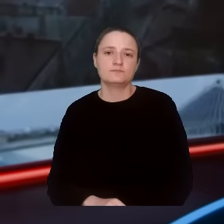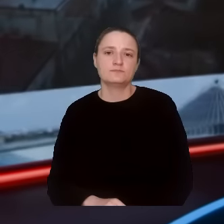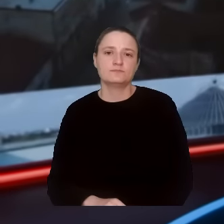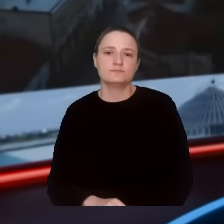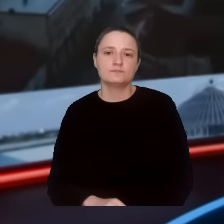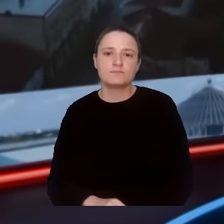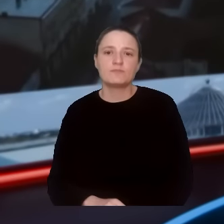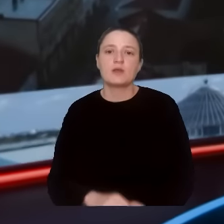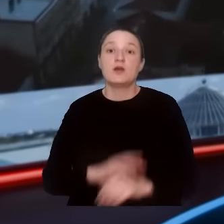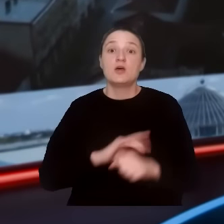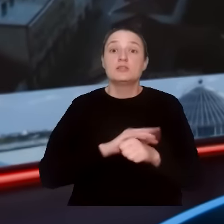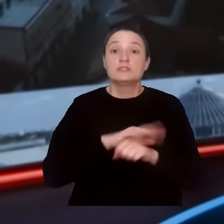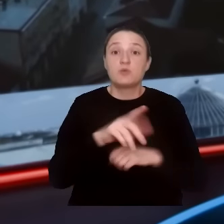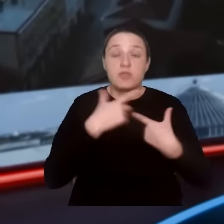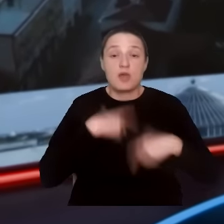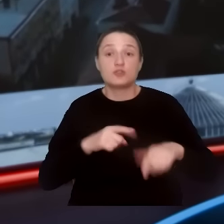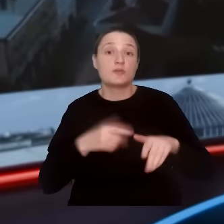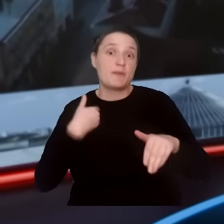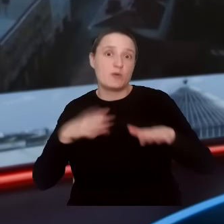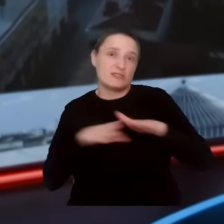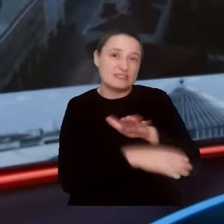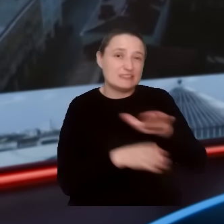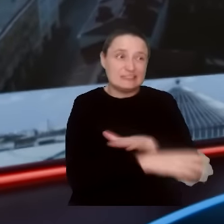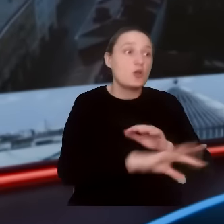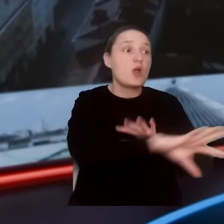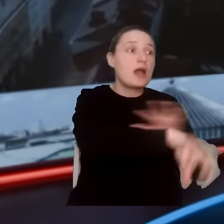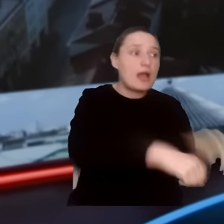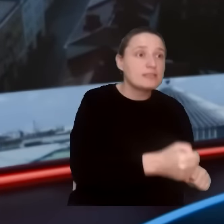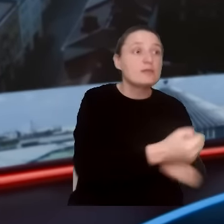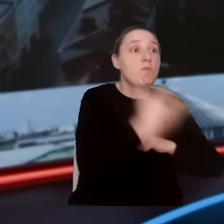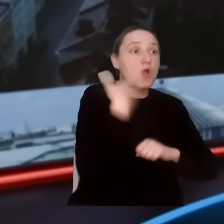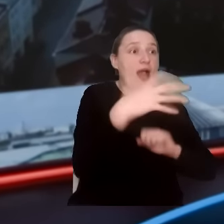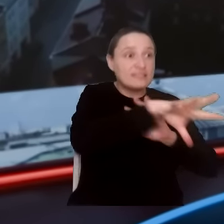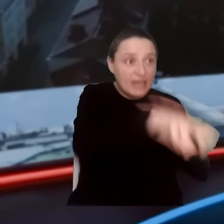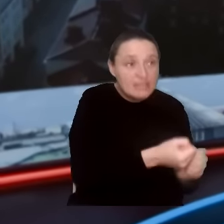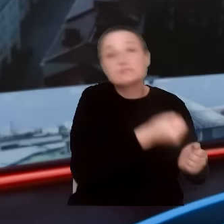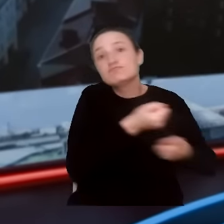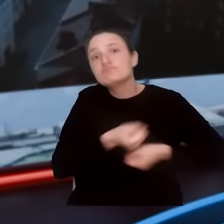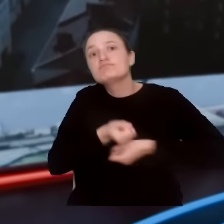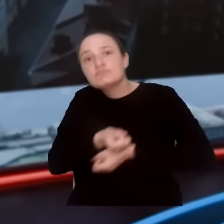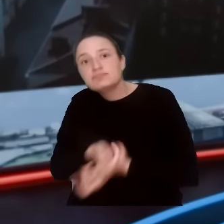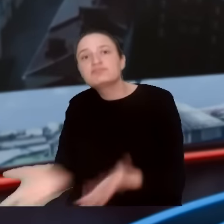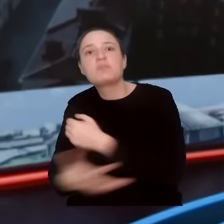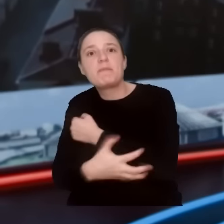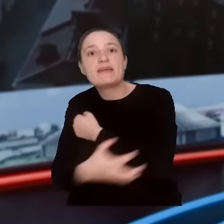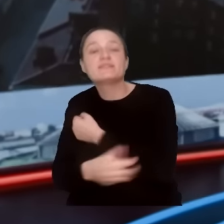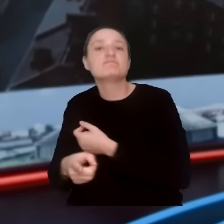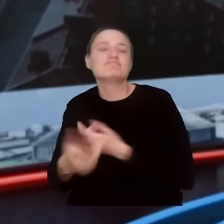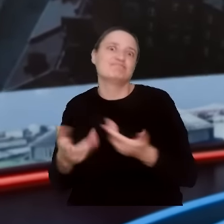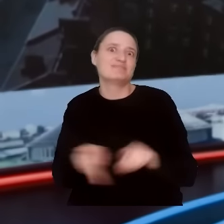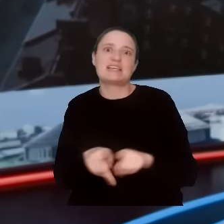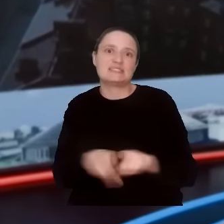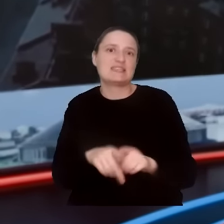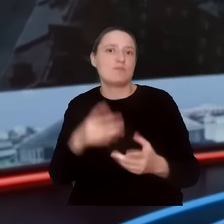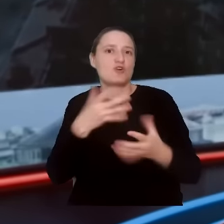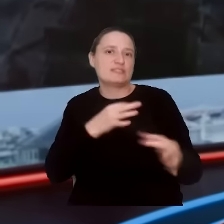Słynni banici, jak Robin Hood czy Janosik, rabowali bogatych, żeby rozdawać ubogim i przeszli do legendy. Donald Tusk poszedł inną